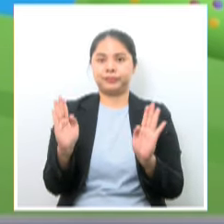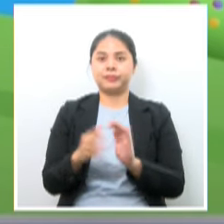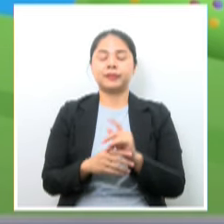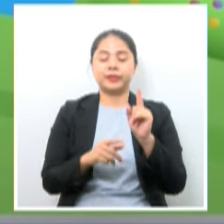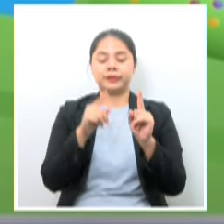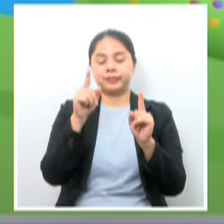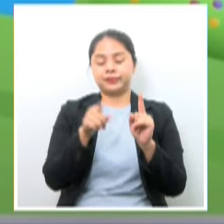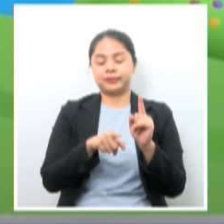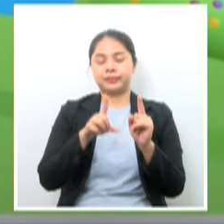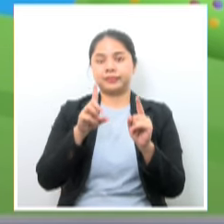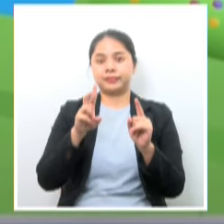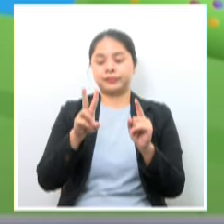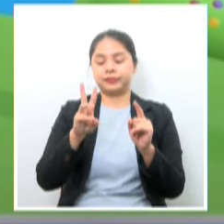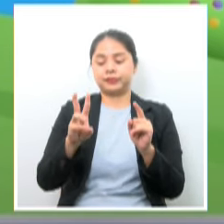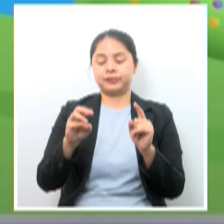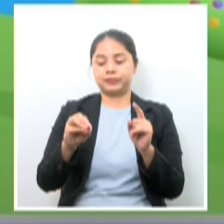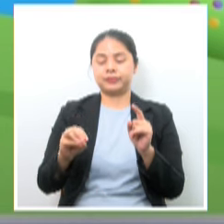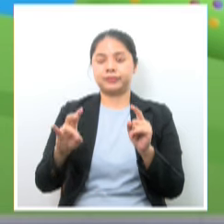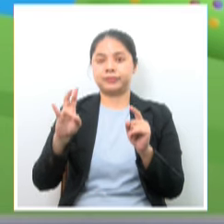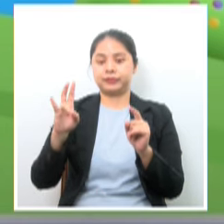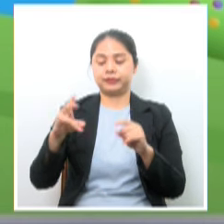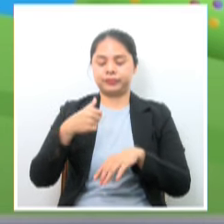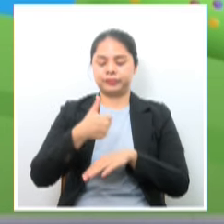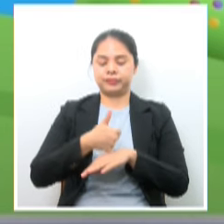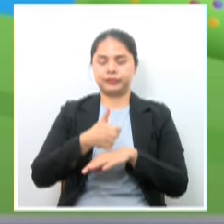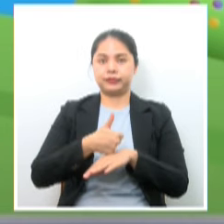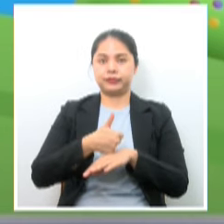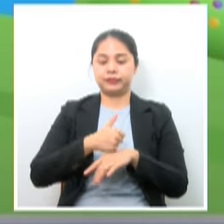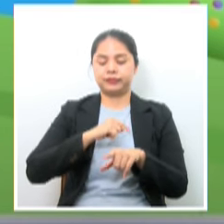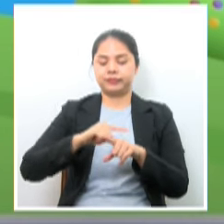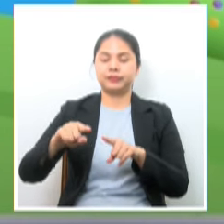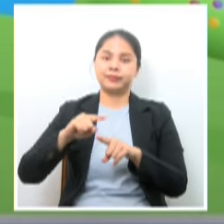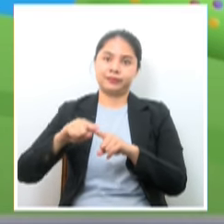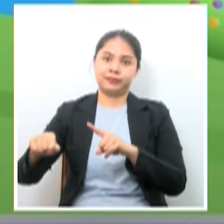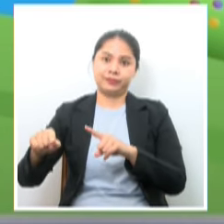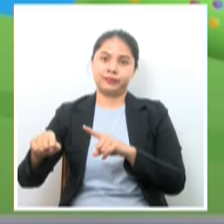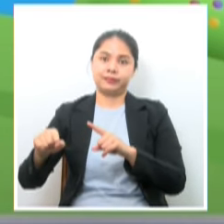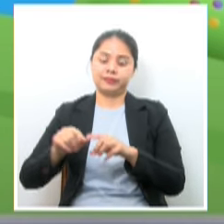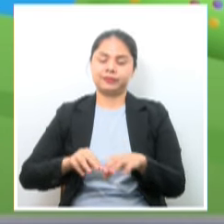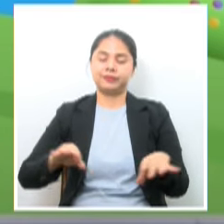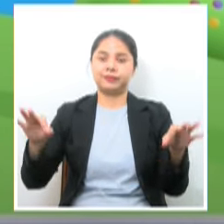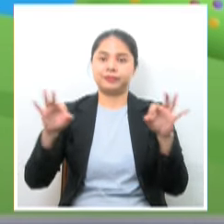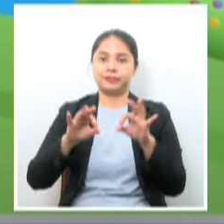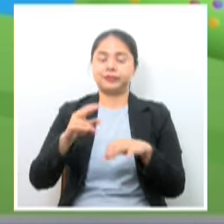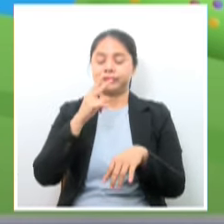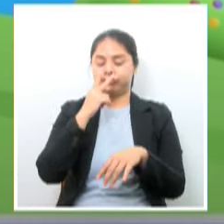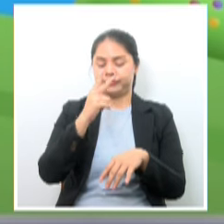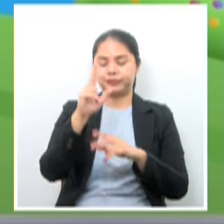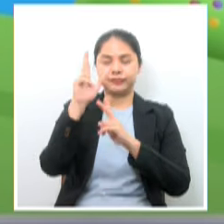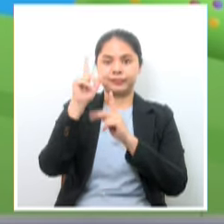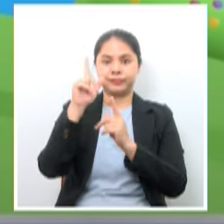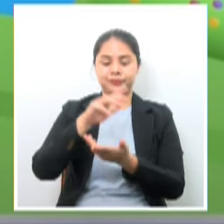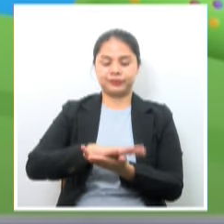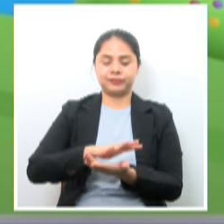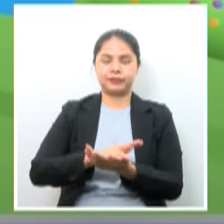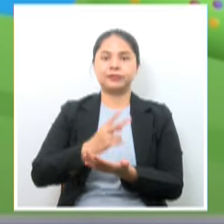1/67 นะครับให้มายังท่านผู้บริหารการศึกษาผู้บริหารสถานศึกษาและผู้รับชมรายการพระอาทิตย์เช้าข่าวสพฐ.ได้รับ